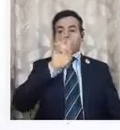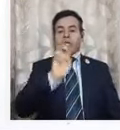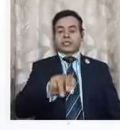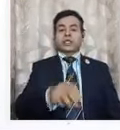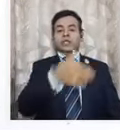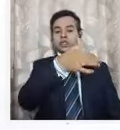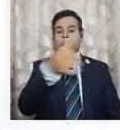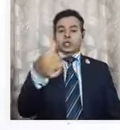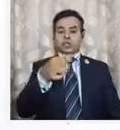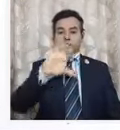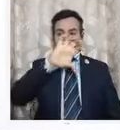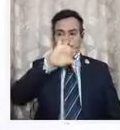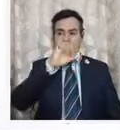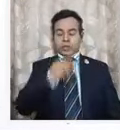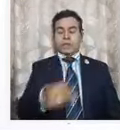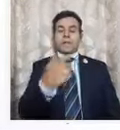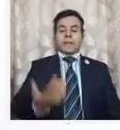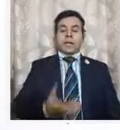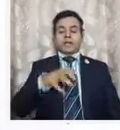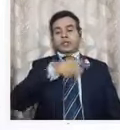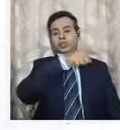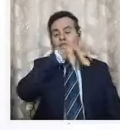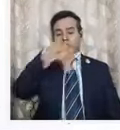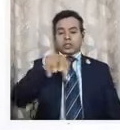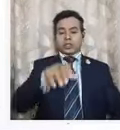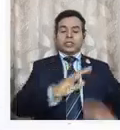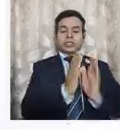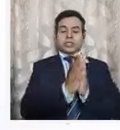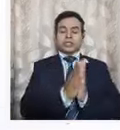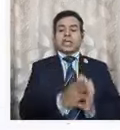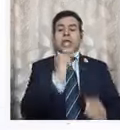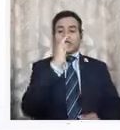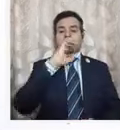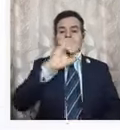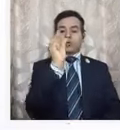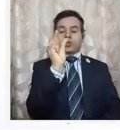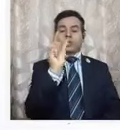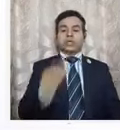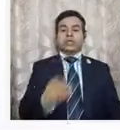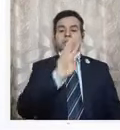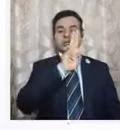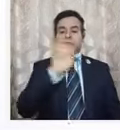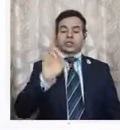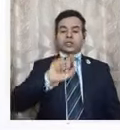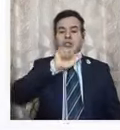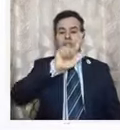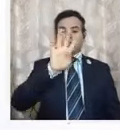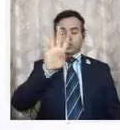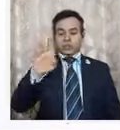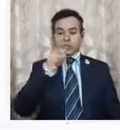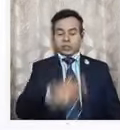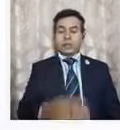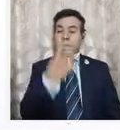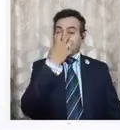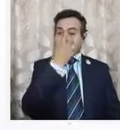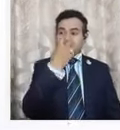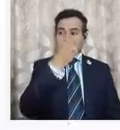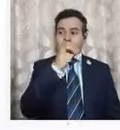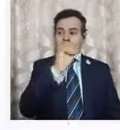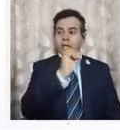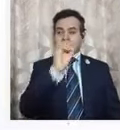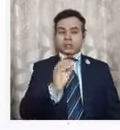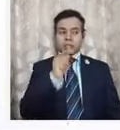134টি। সারা দেশে জেনারেল বেডের সংখ্যা 14,690টি, সারা দেশে আইসিইউ বেডের সংখ্যা